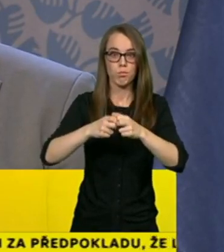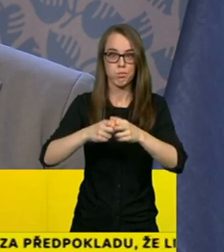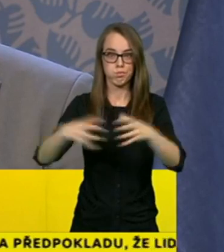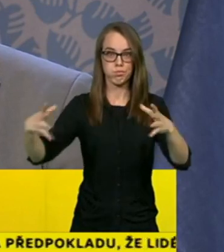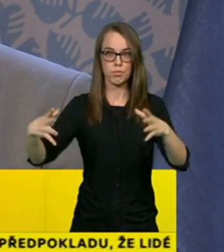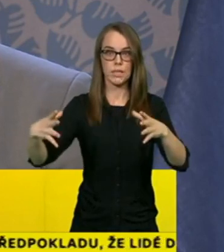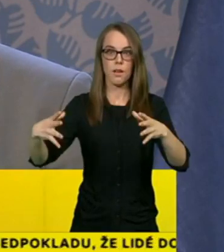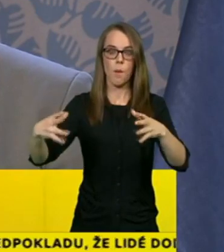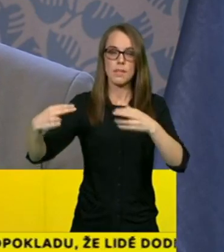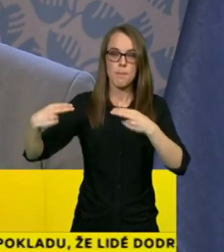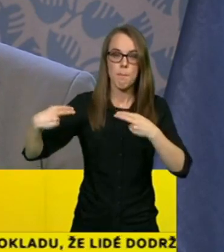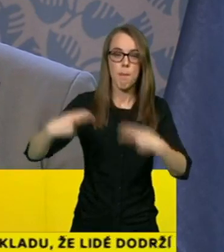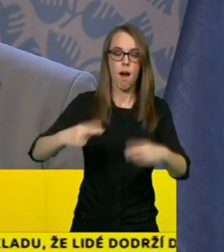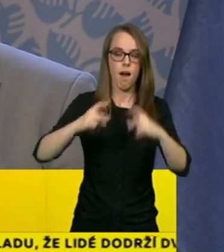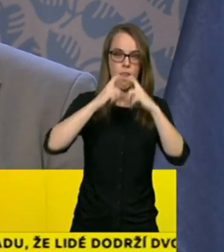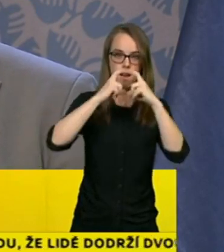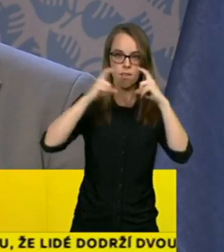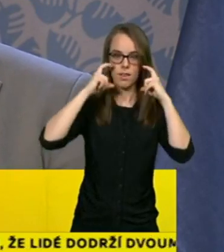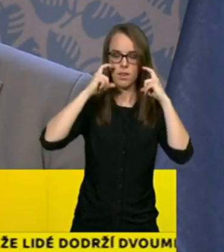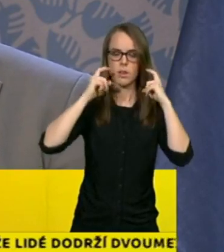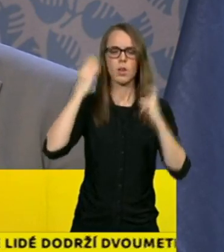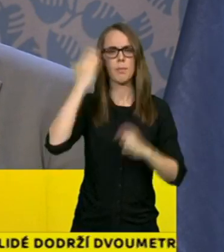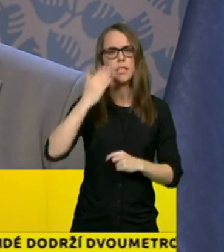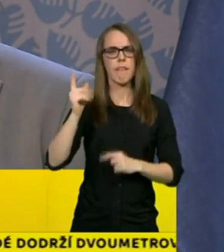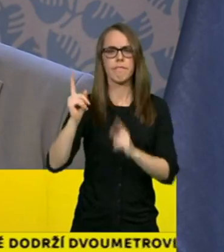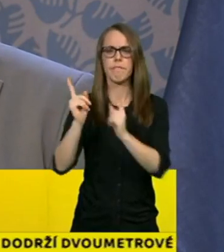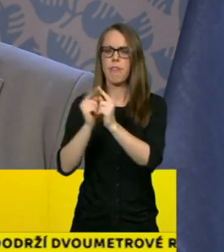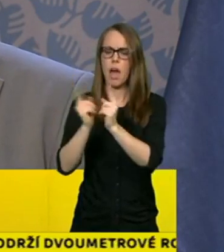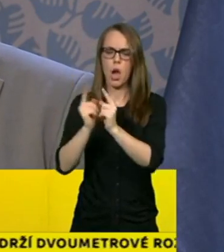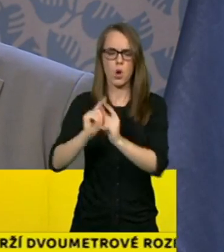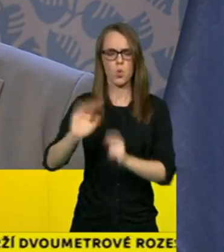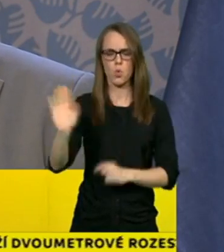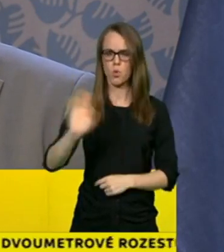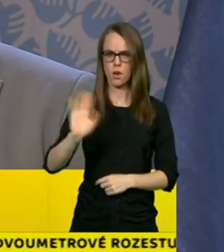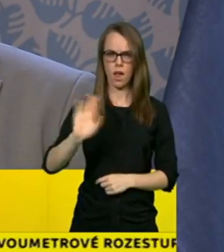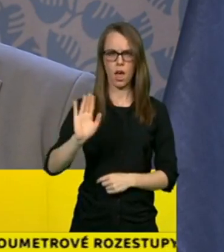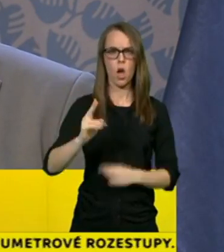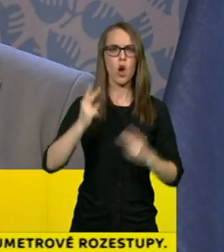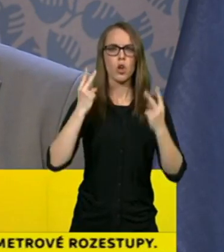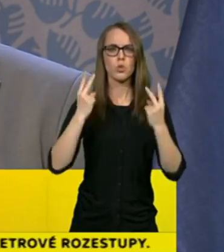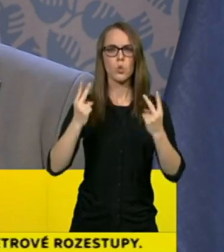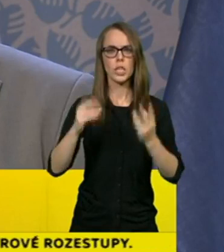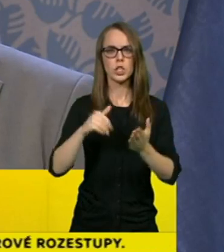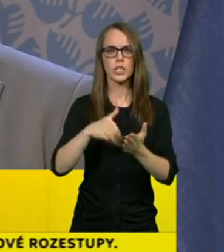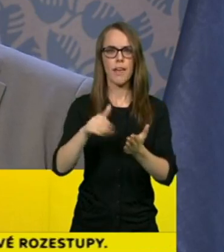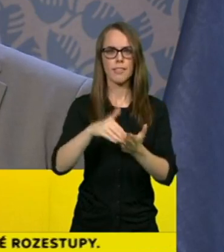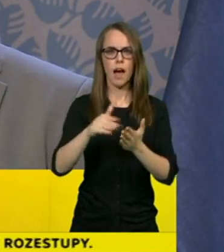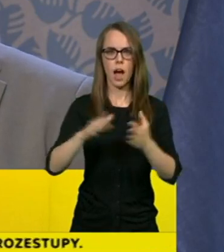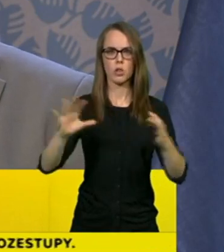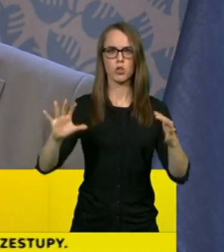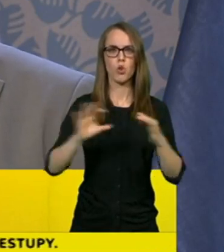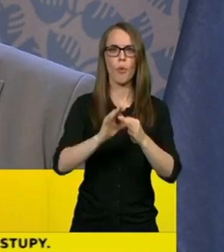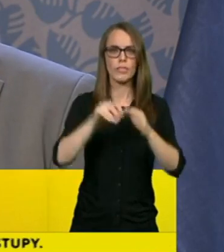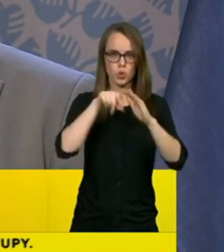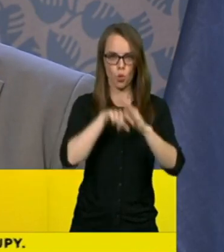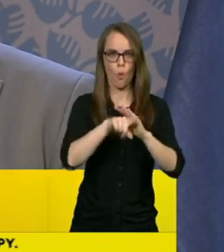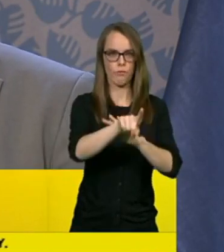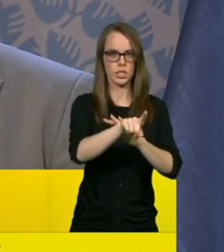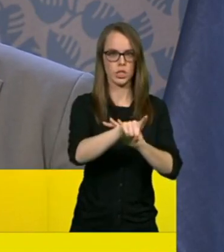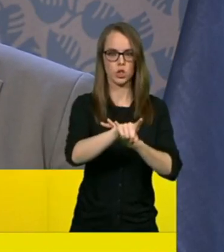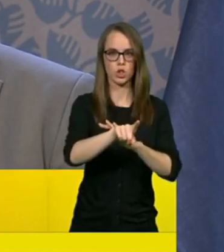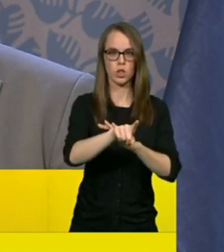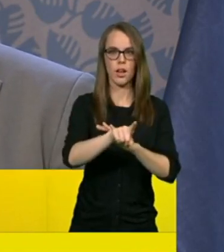myslím, že to není dominantně o těch zemních prostorech. Dominantně je to, abychom dodržovali distanci a abychom v